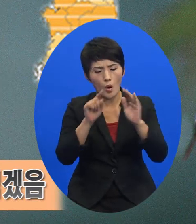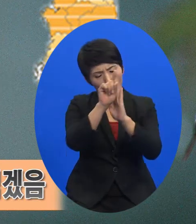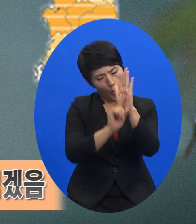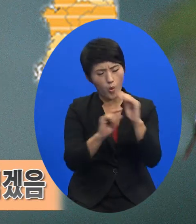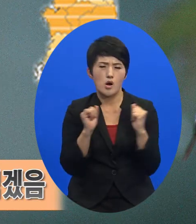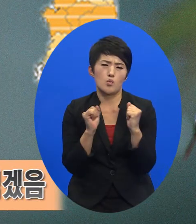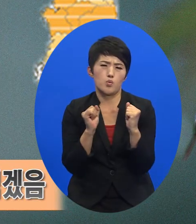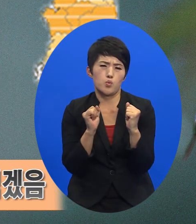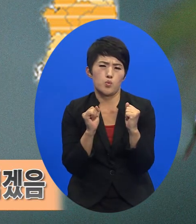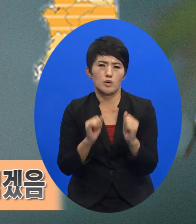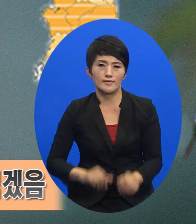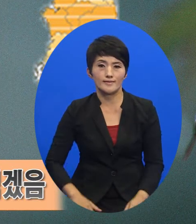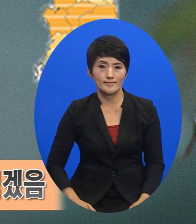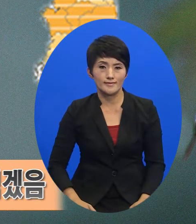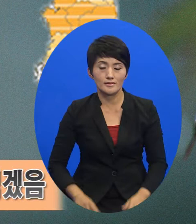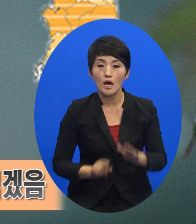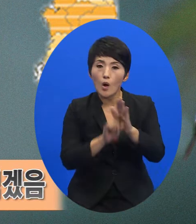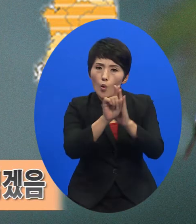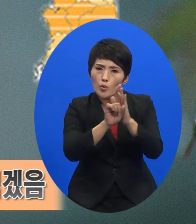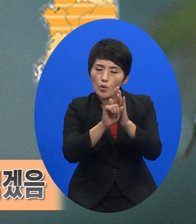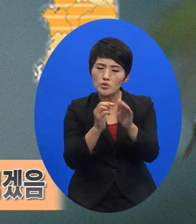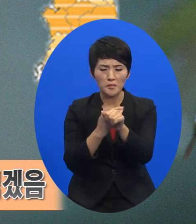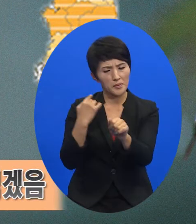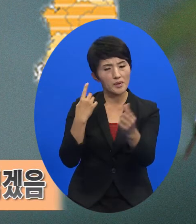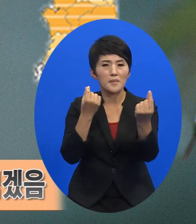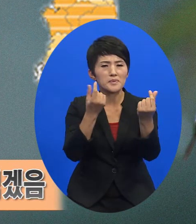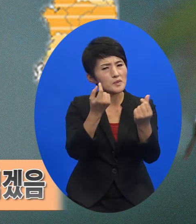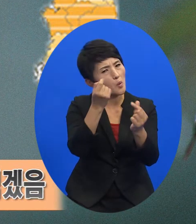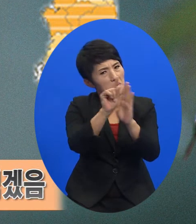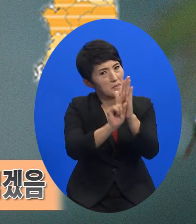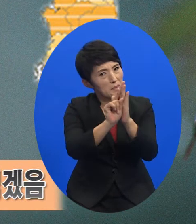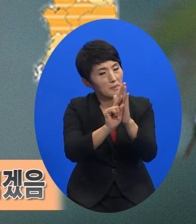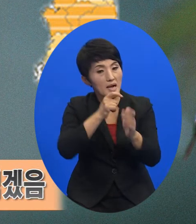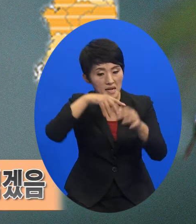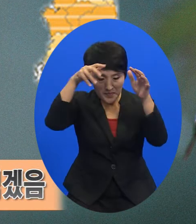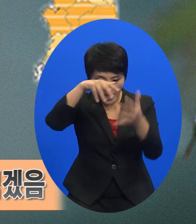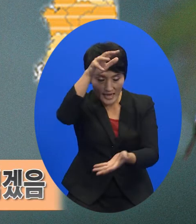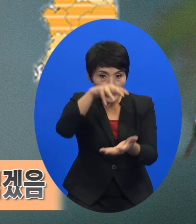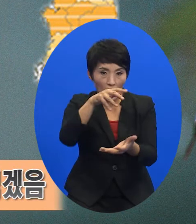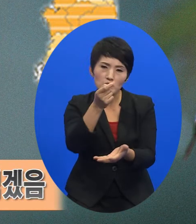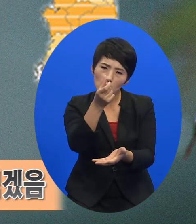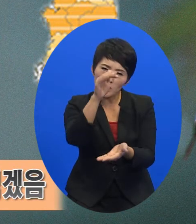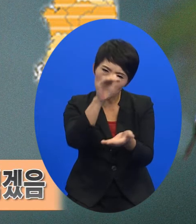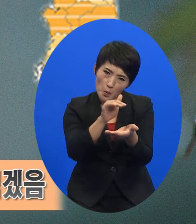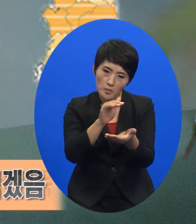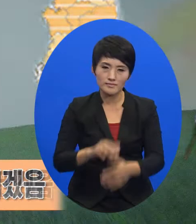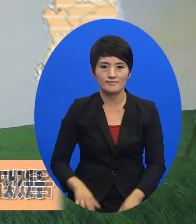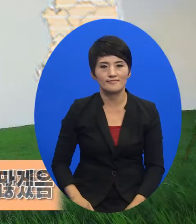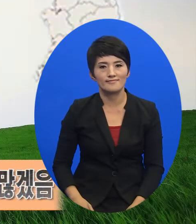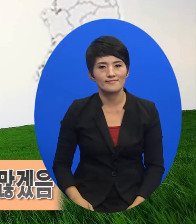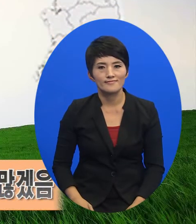있겠습니다 기온은 평년과 비슷하거나 낮게 꼭 강수량은 평년보다 적겠습니다